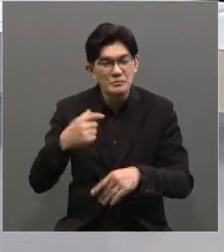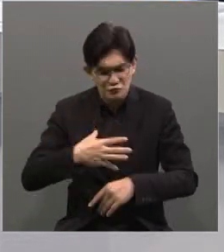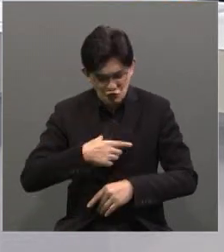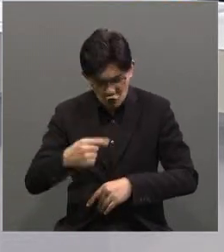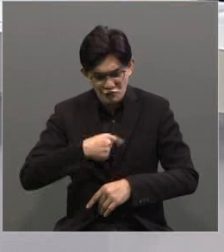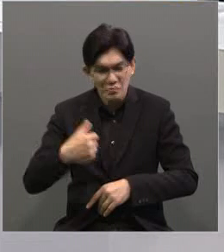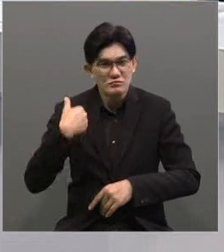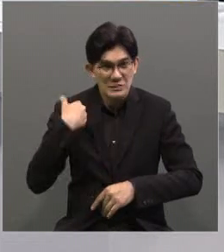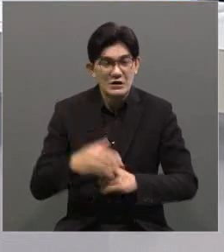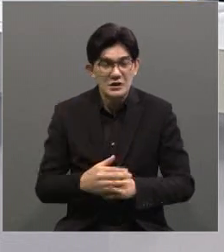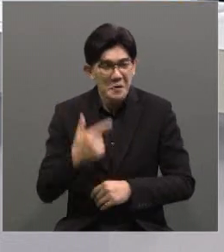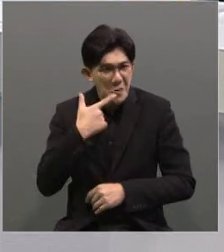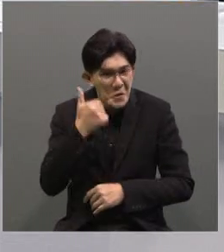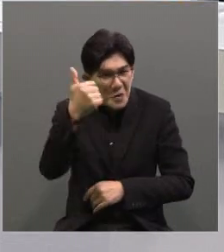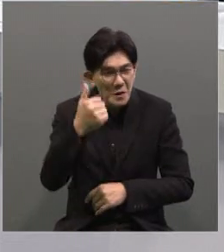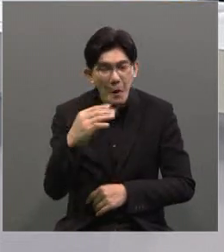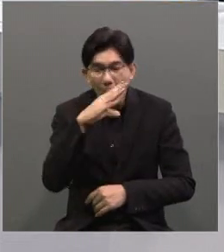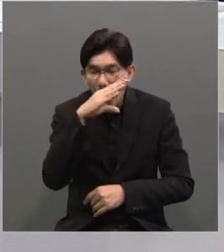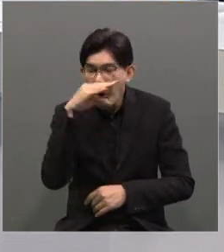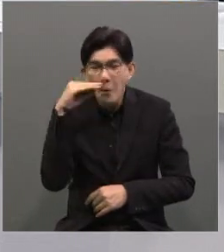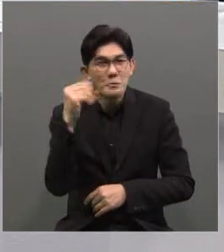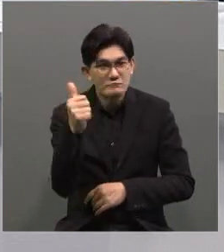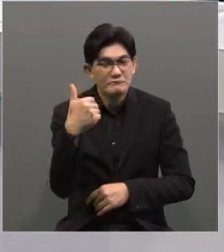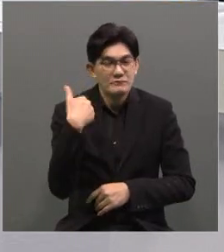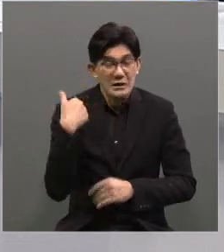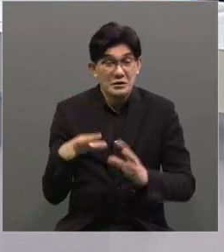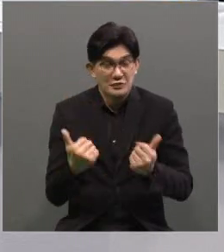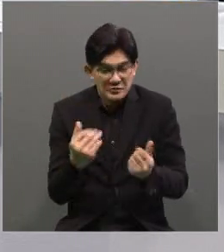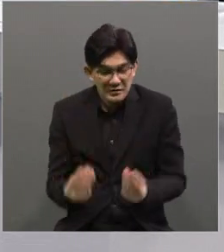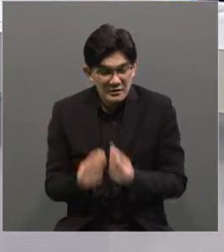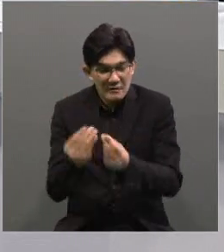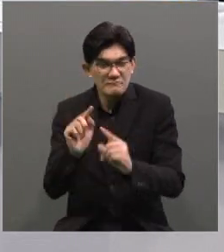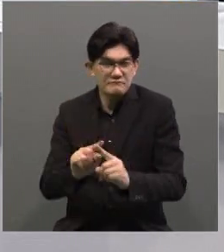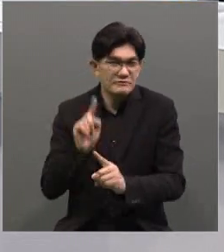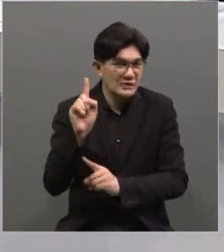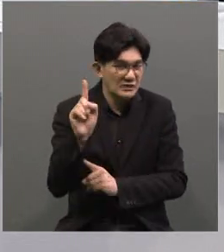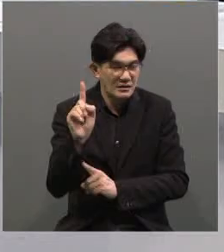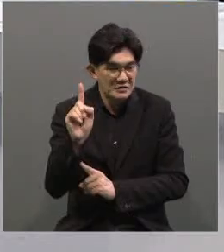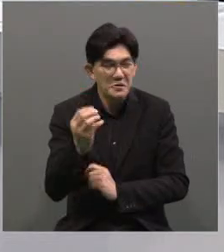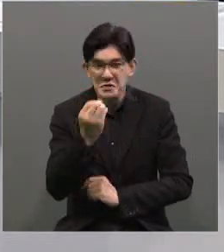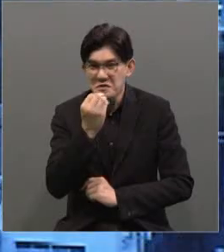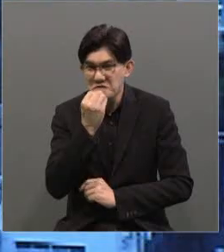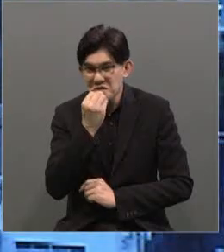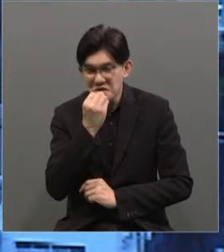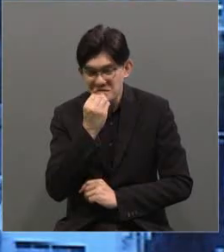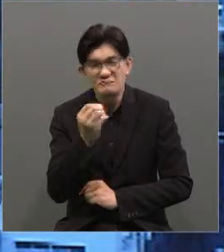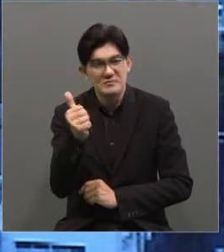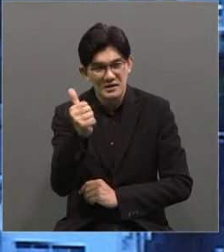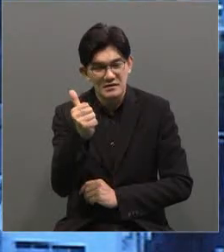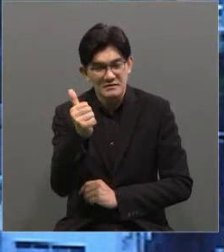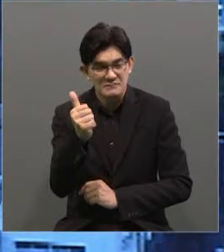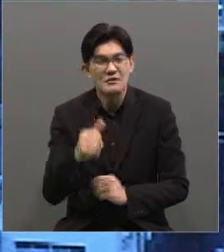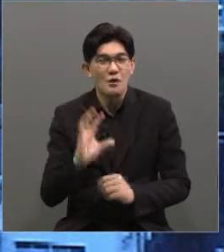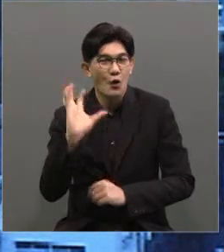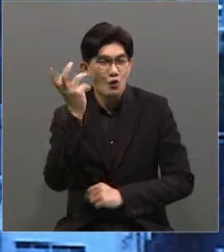ค่ะคุณผู้ชมเพราะว่ารสชาติมันอร่อยและหอมมากๆจนถึงขั้นยกให้เป็นอันดับหนึ่งของอาหารจานผัดที่ดี